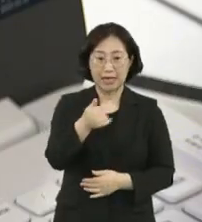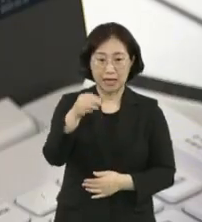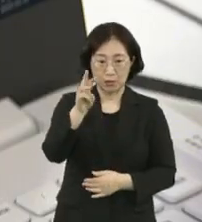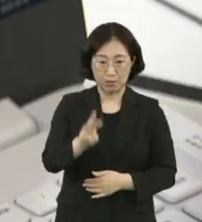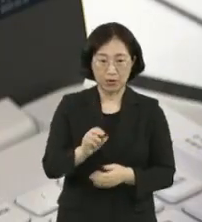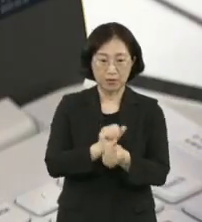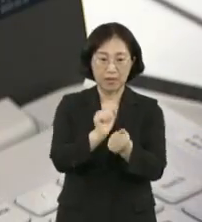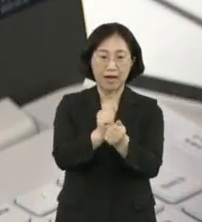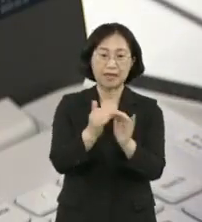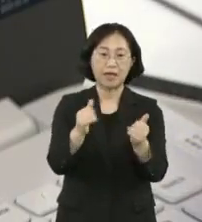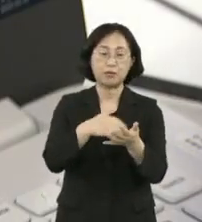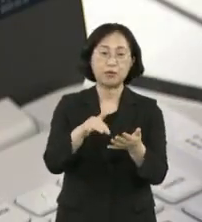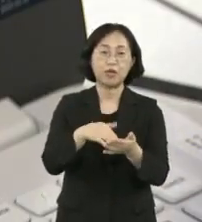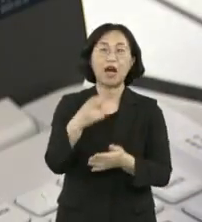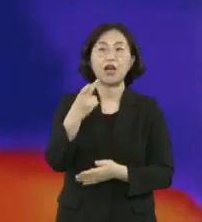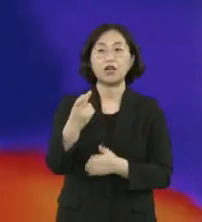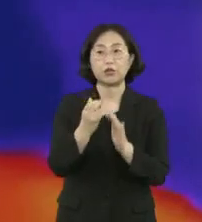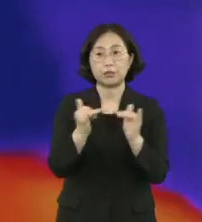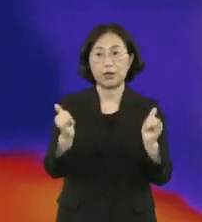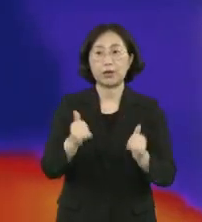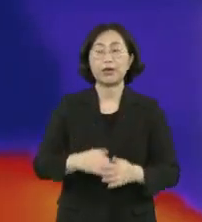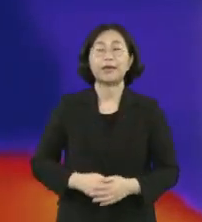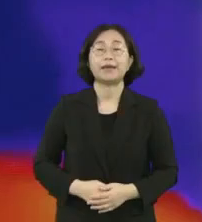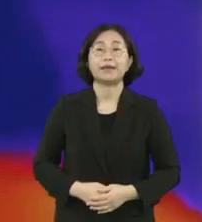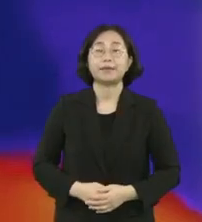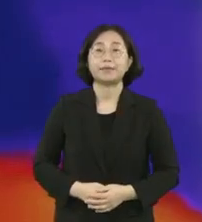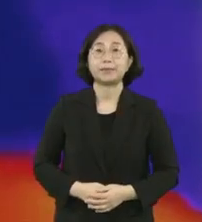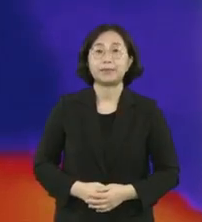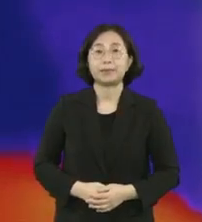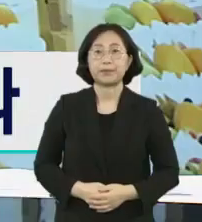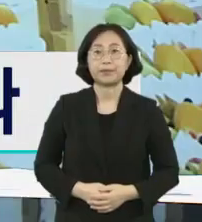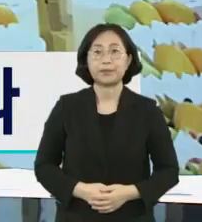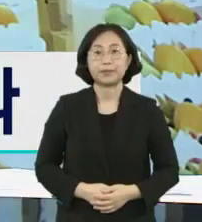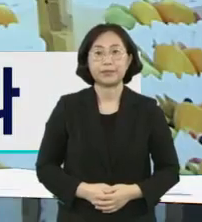세종에서도 12명이 추가 감염됐습니다.